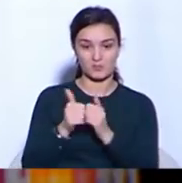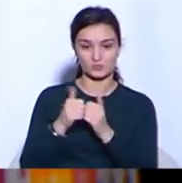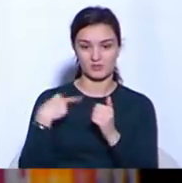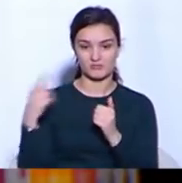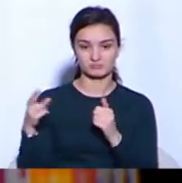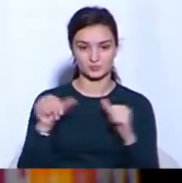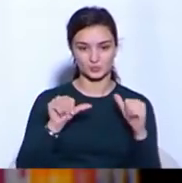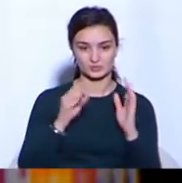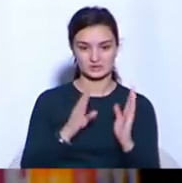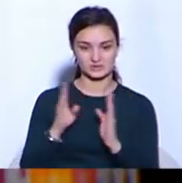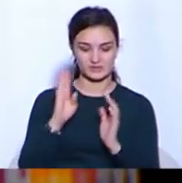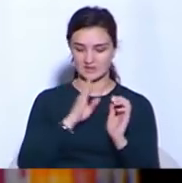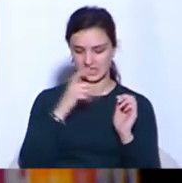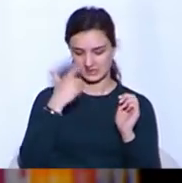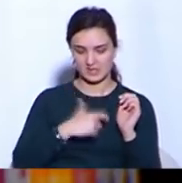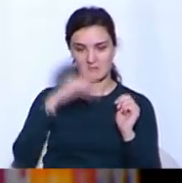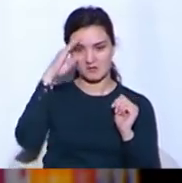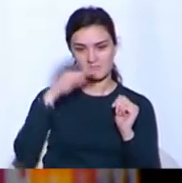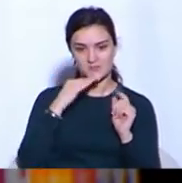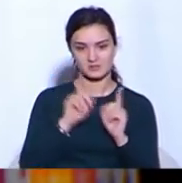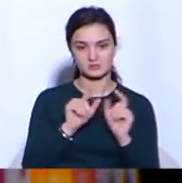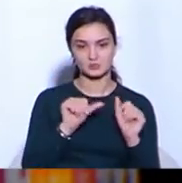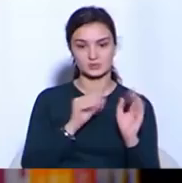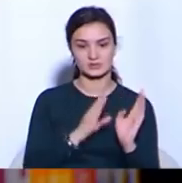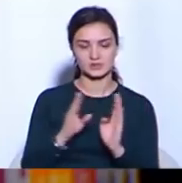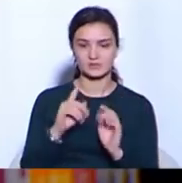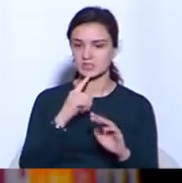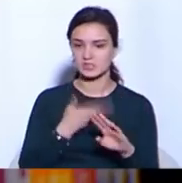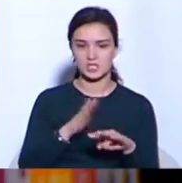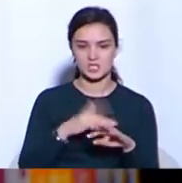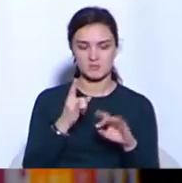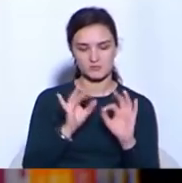ხედავს ოჯახში, დედისგან, მამისგან და ბებისგან, ძალიან